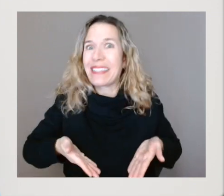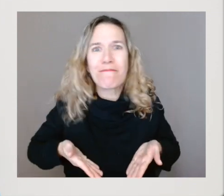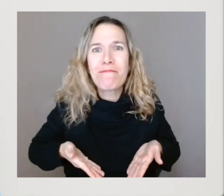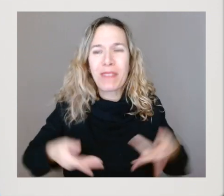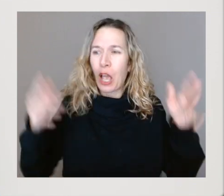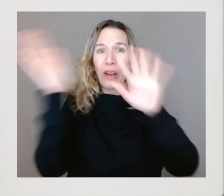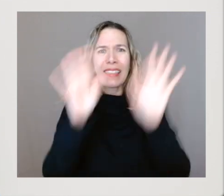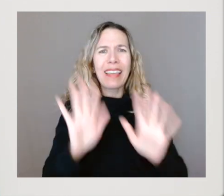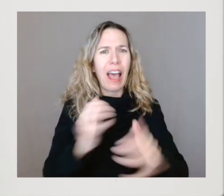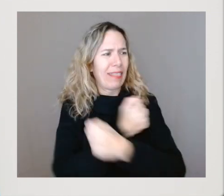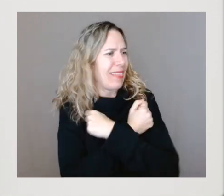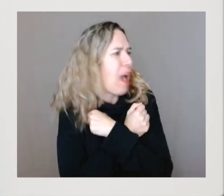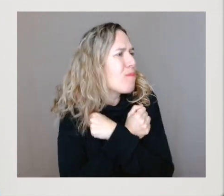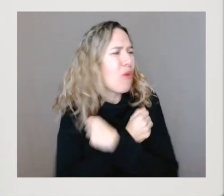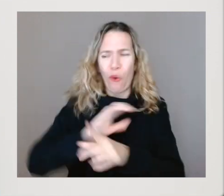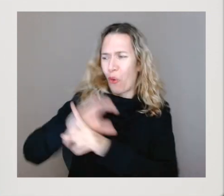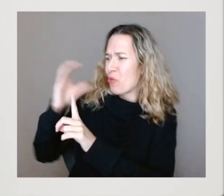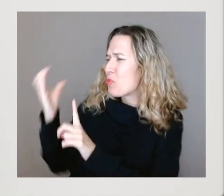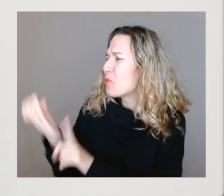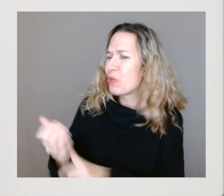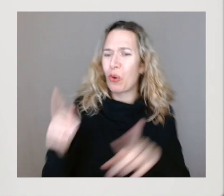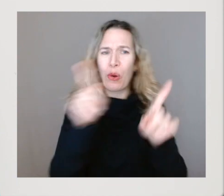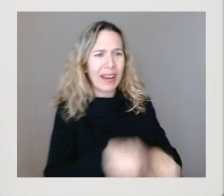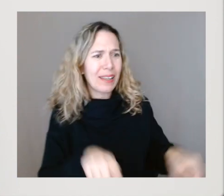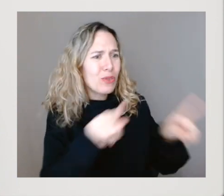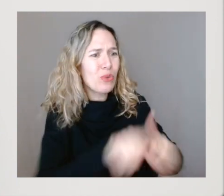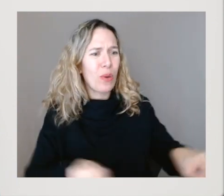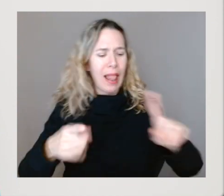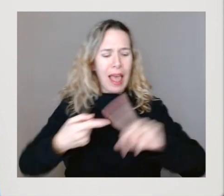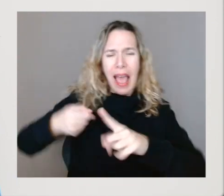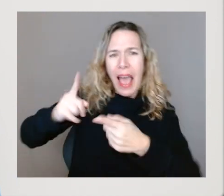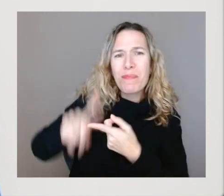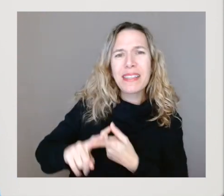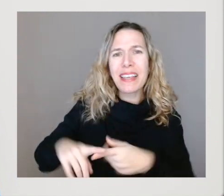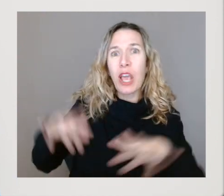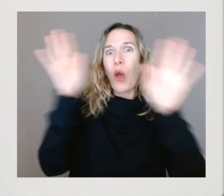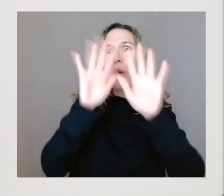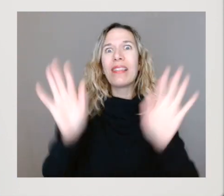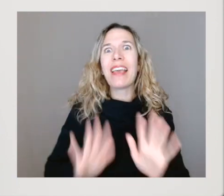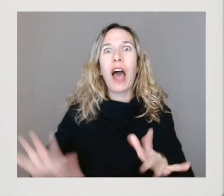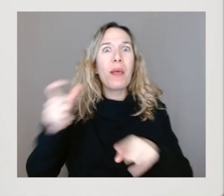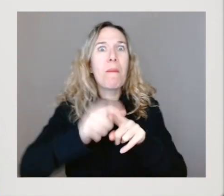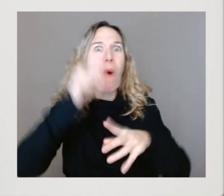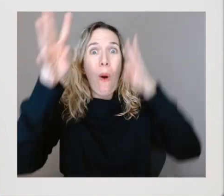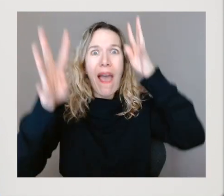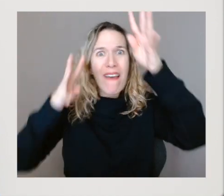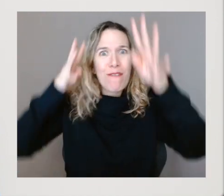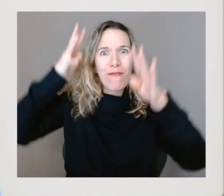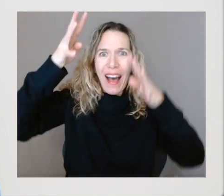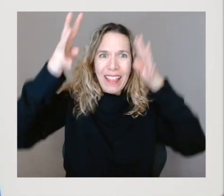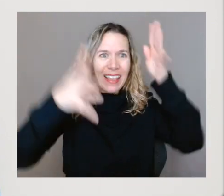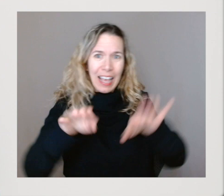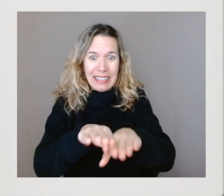Un théâtre d'amour, de culture, de rituels et d'amitié. Un théâtre de mots inventés, avec une